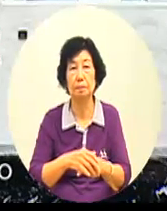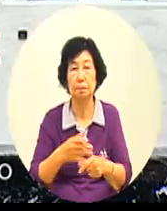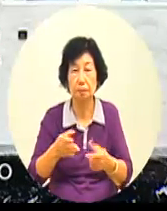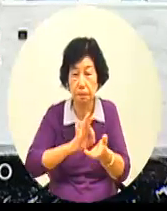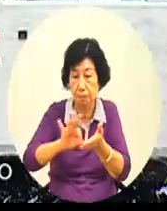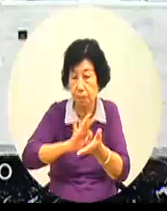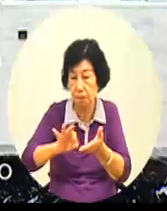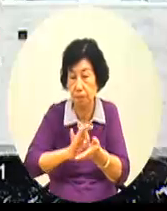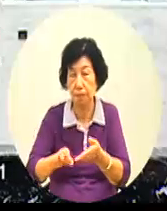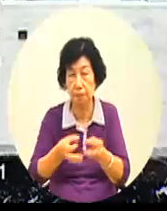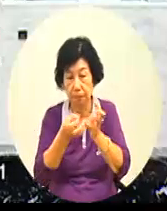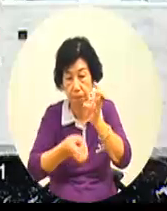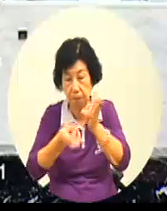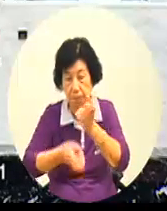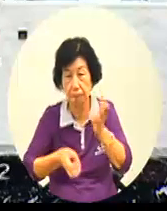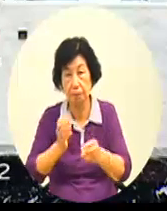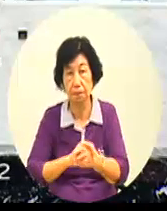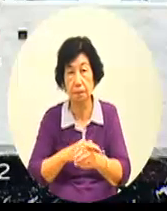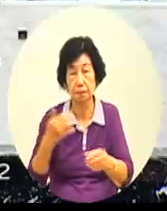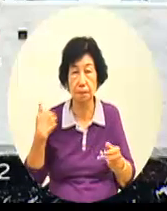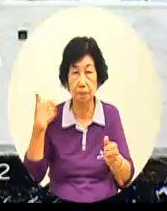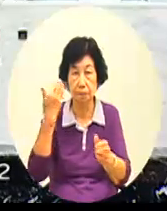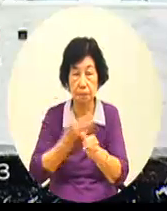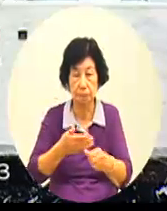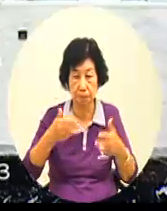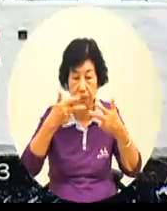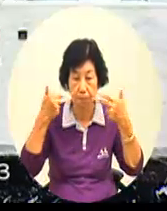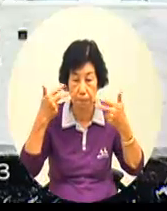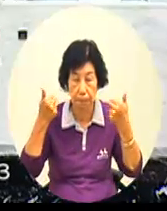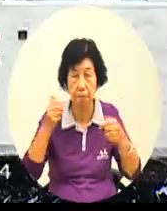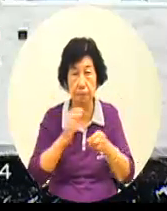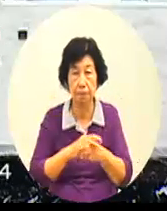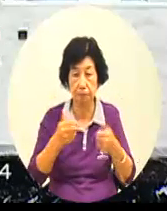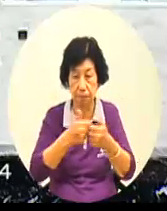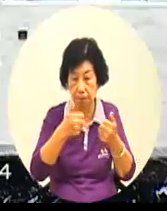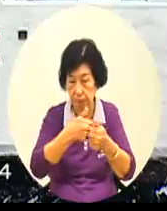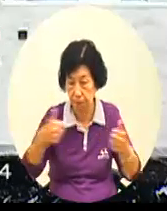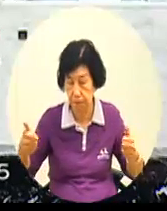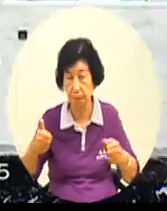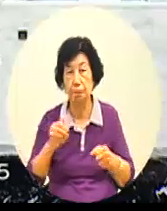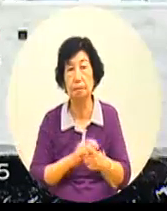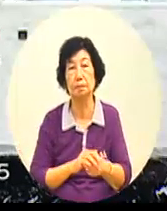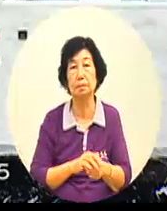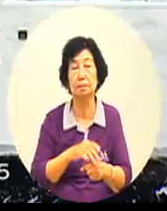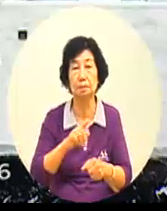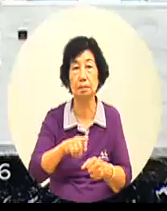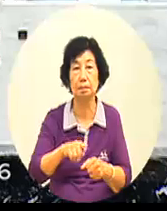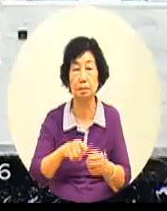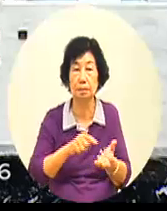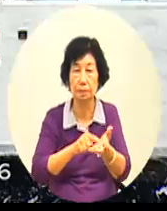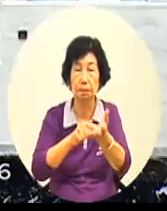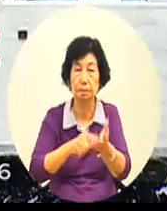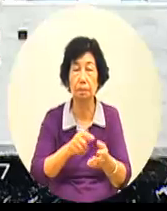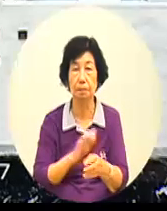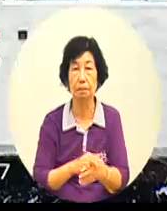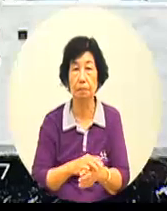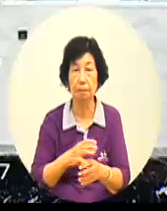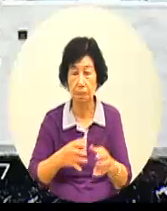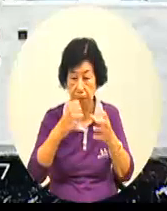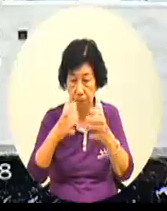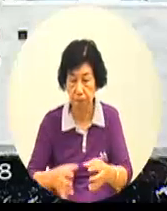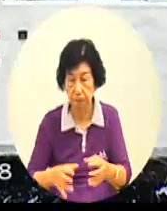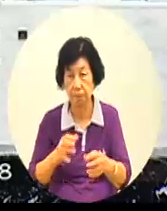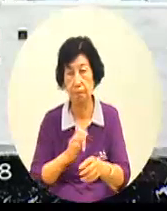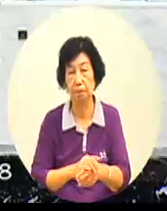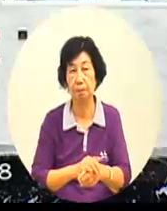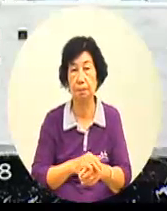的都给三位原乡的议员了，还弄一个表好不好，就让他们清楚明白你们争取 哪一些建设，还